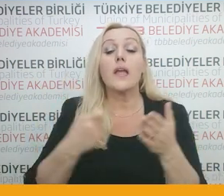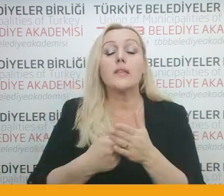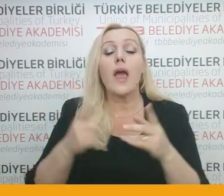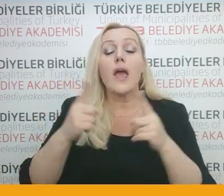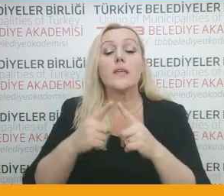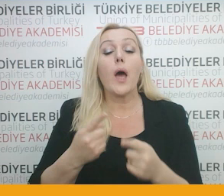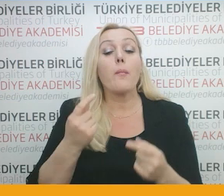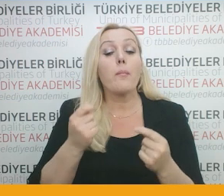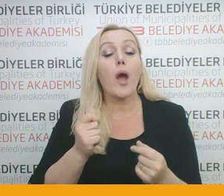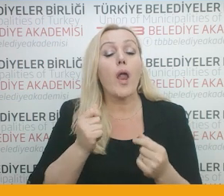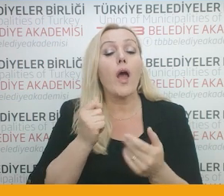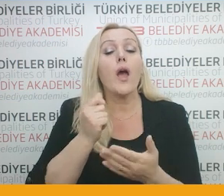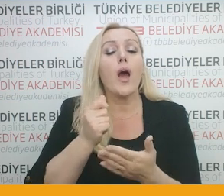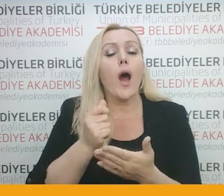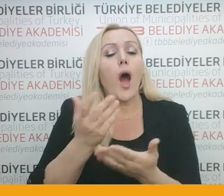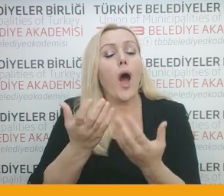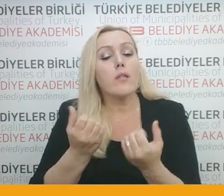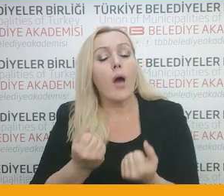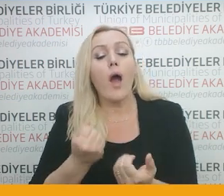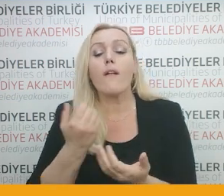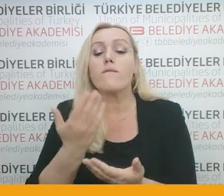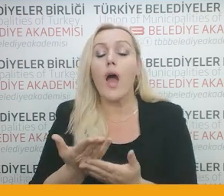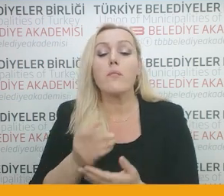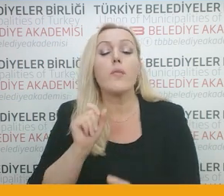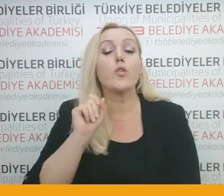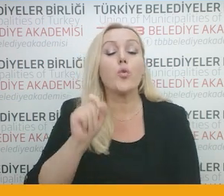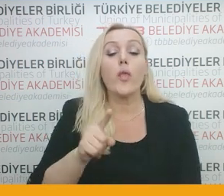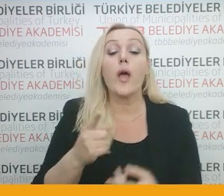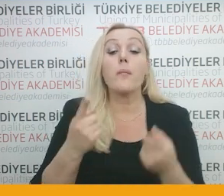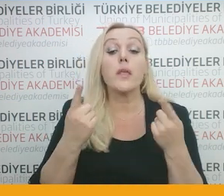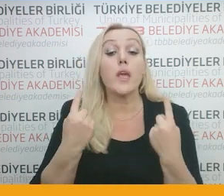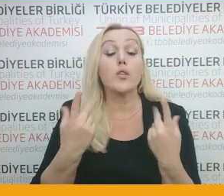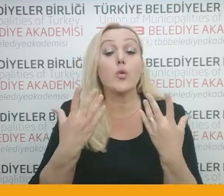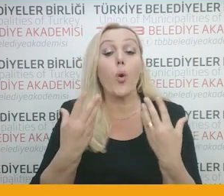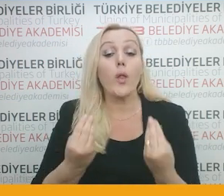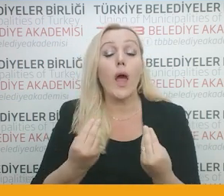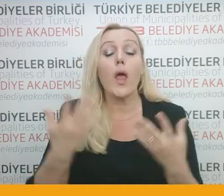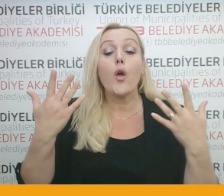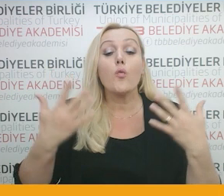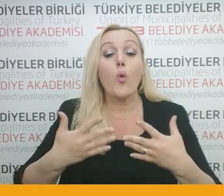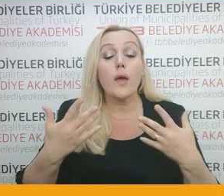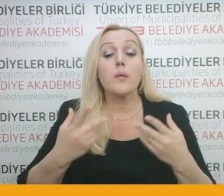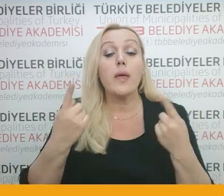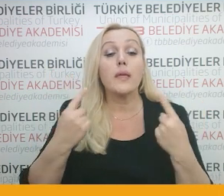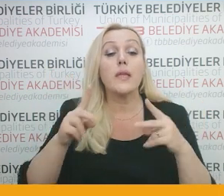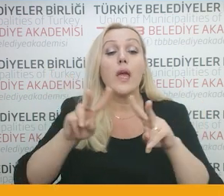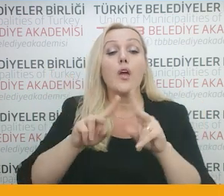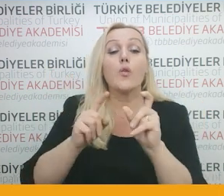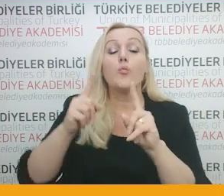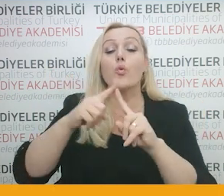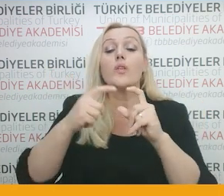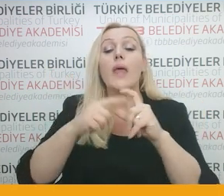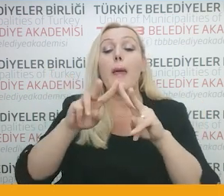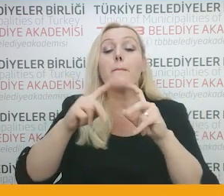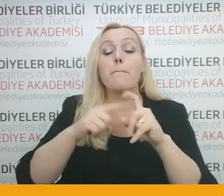parayla ifade edilebilen değerleri geçici olarak almaya, vermeye, göndermeye yetkili olanlar muhasebe yetkilisi muhtemelidir. Muhasebe yetkilisi